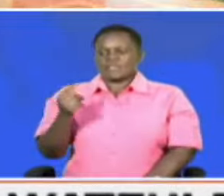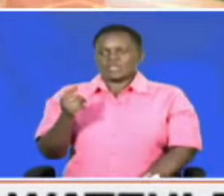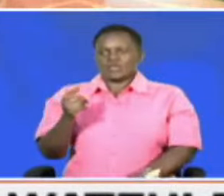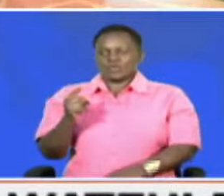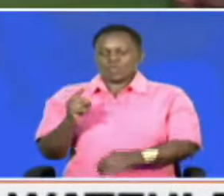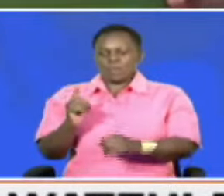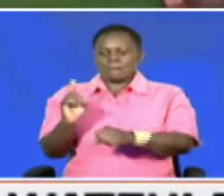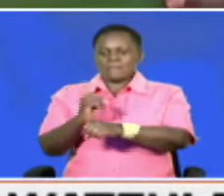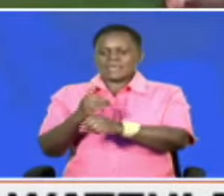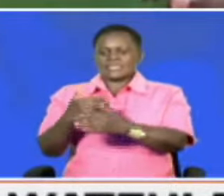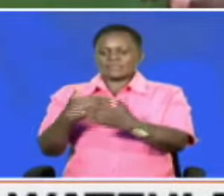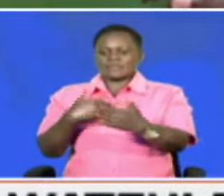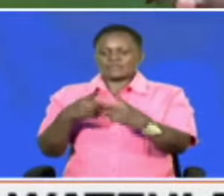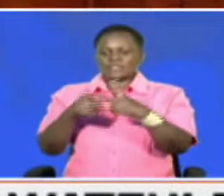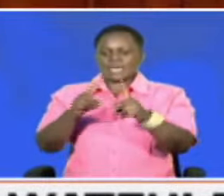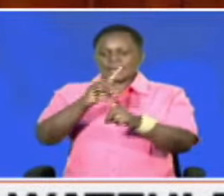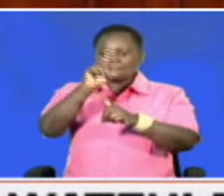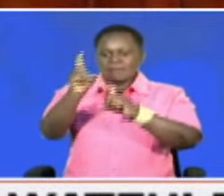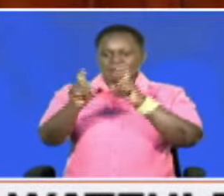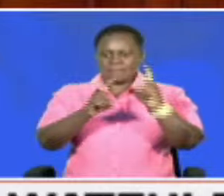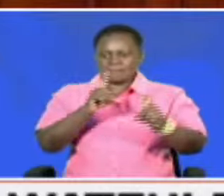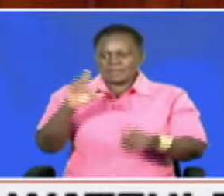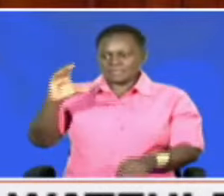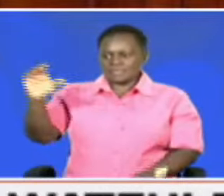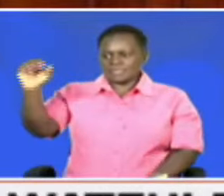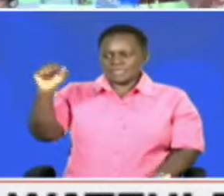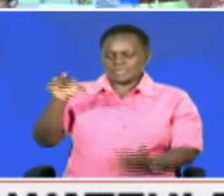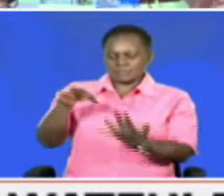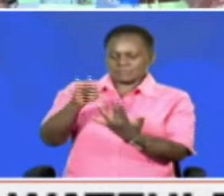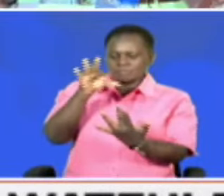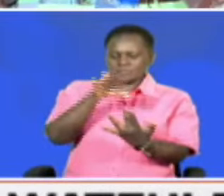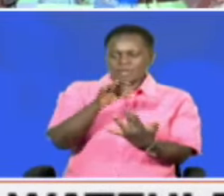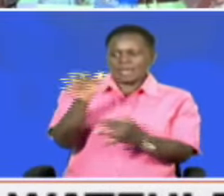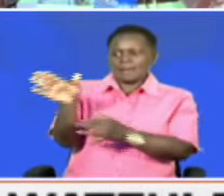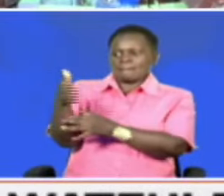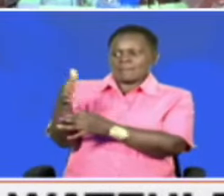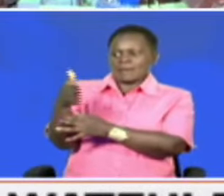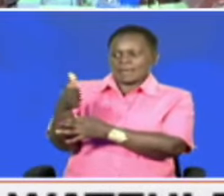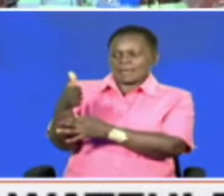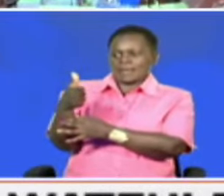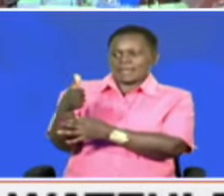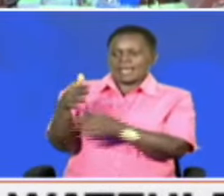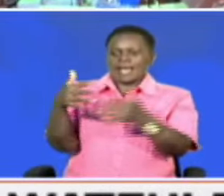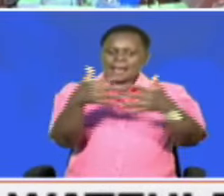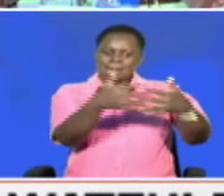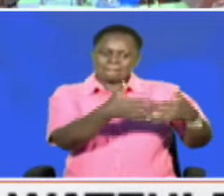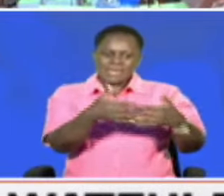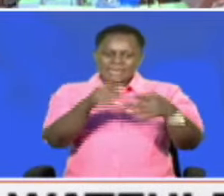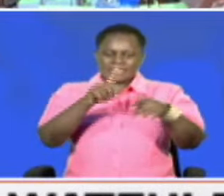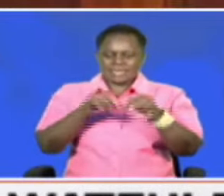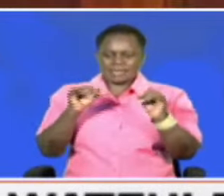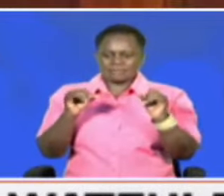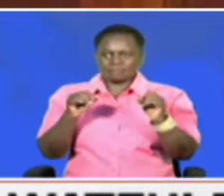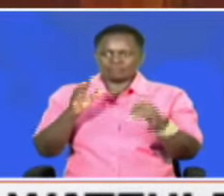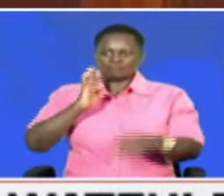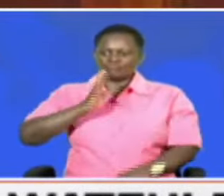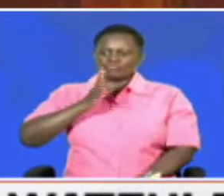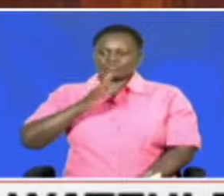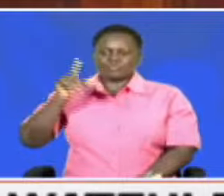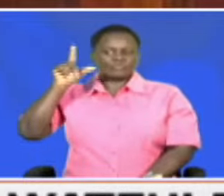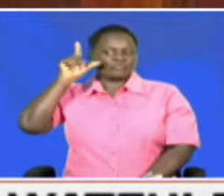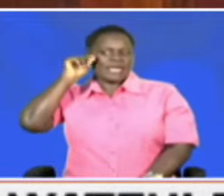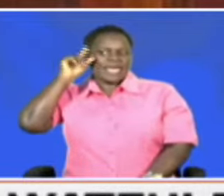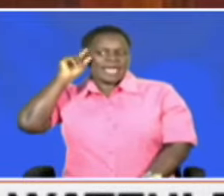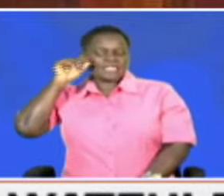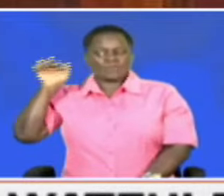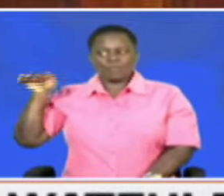ya kuanza kwa zoezi la kupigwa msasa kwa mawaziri wateule, ubalozi wa Marekani katika taarifa kwenye ukumbi wake wa mtandao wa X